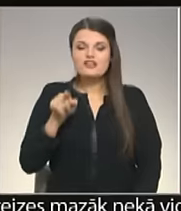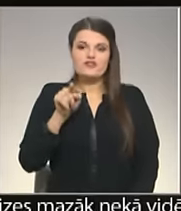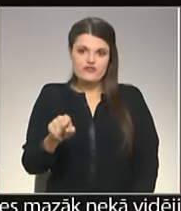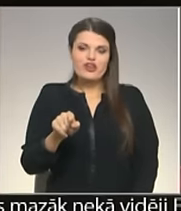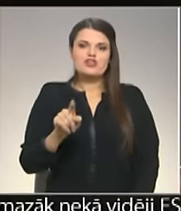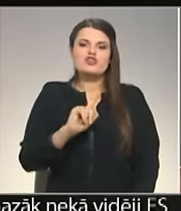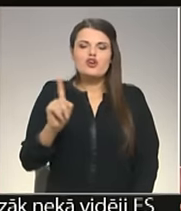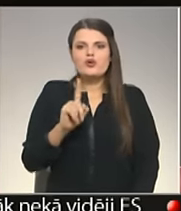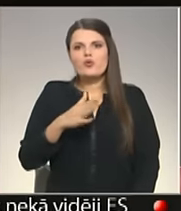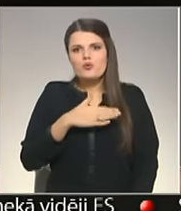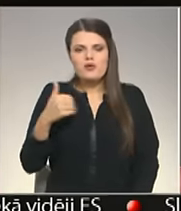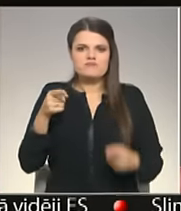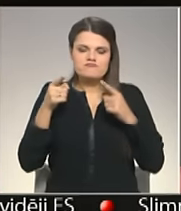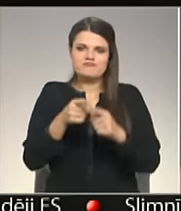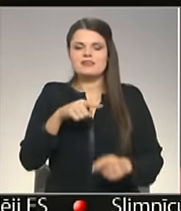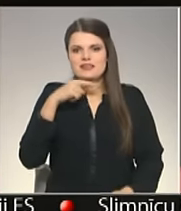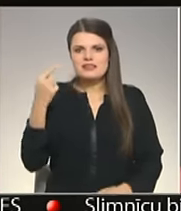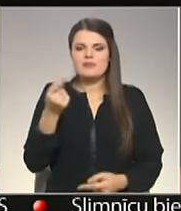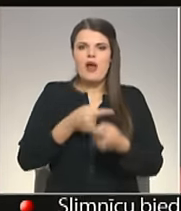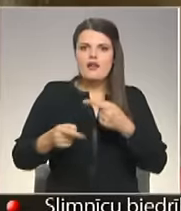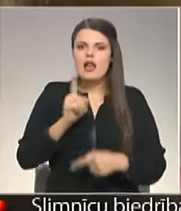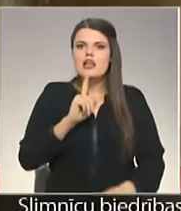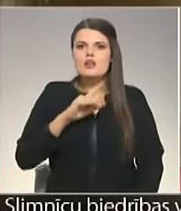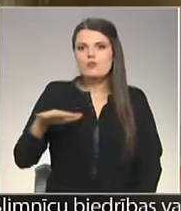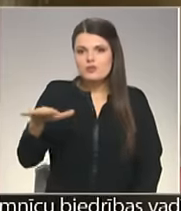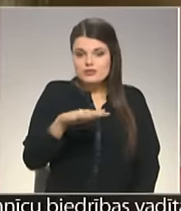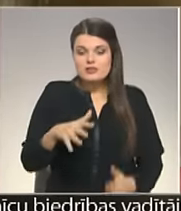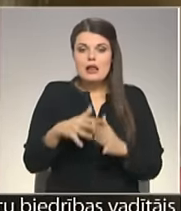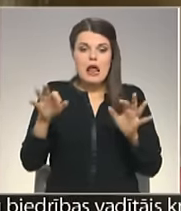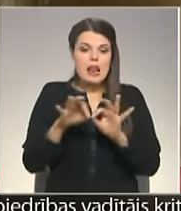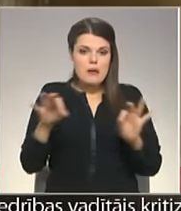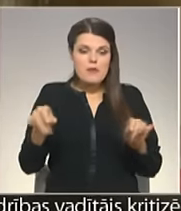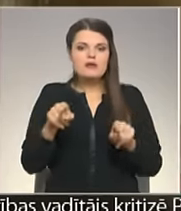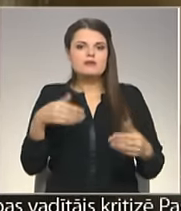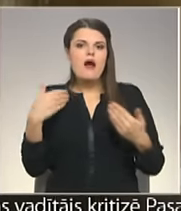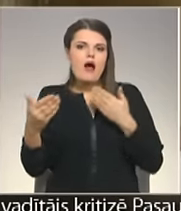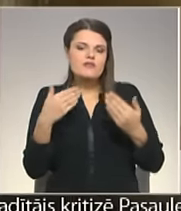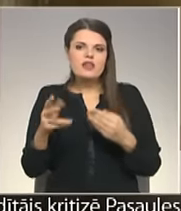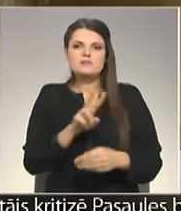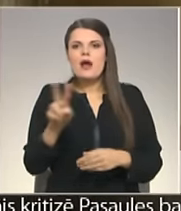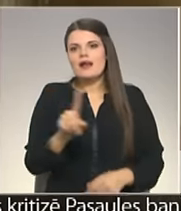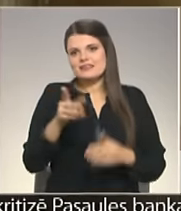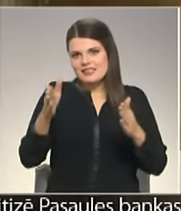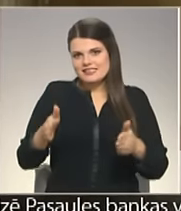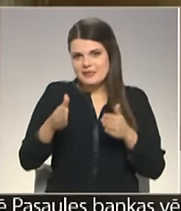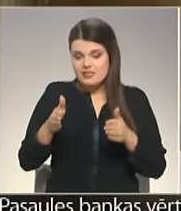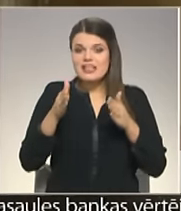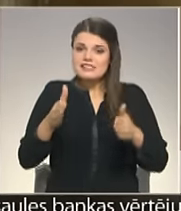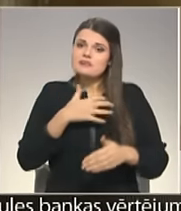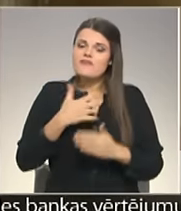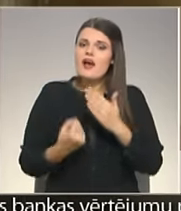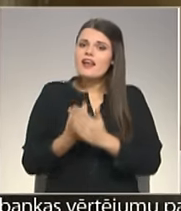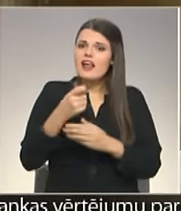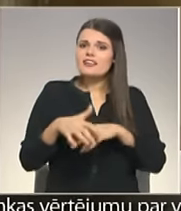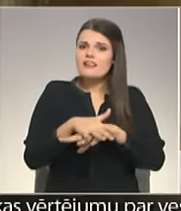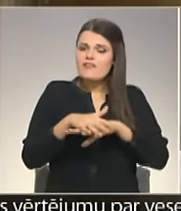viņš ir ļoti mērķtiecīgi noskaņots atgriezties Alūksnē. Lielā mērā tā ir attieksme, kas ir slimnīcā. Slimnīca jārada vide, kur